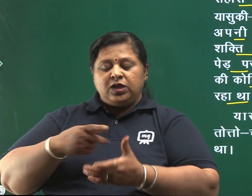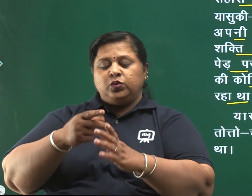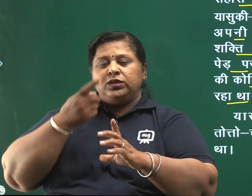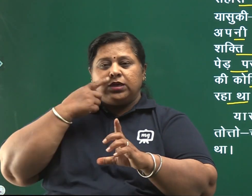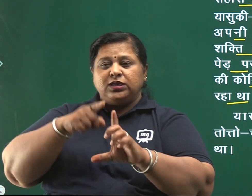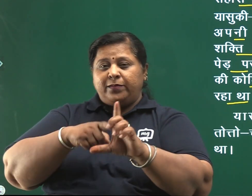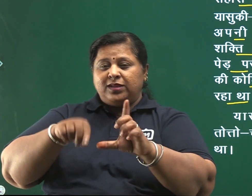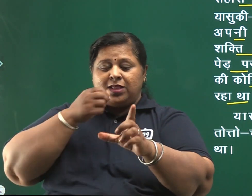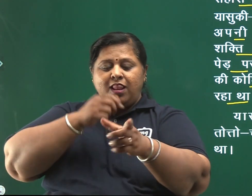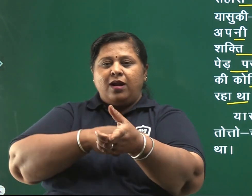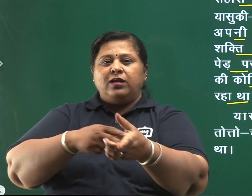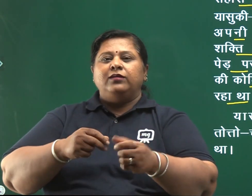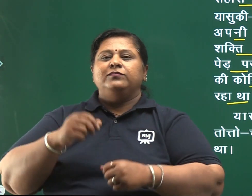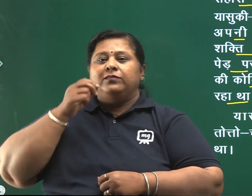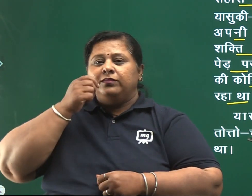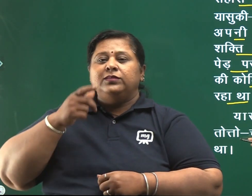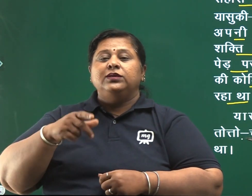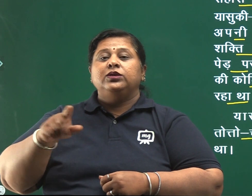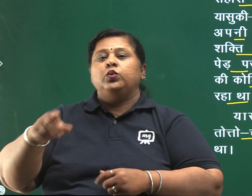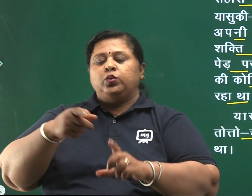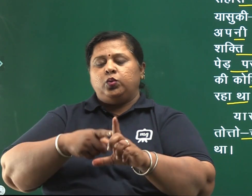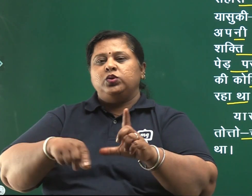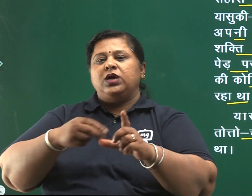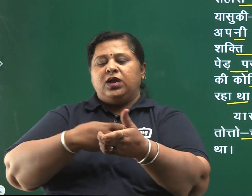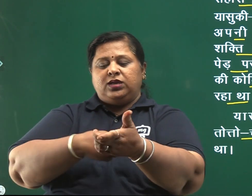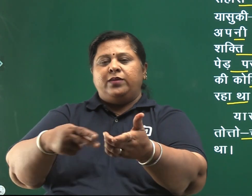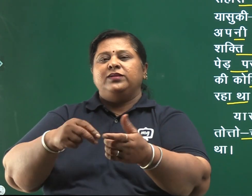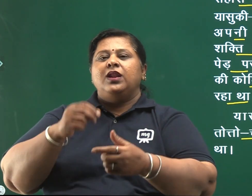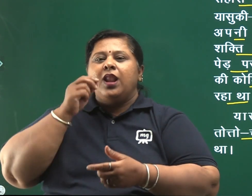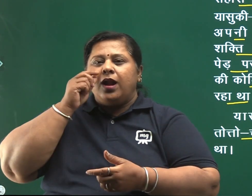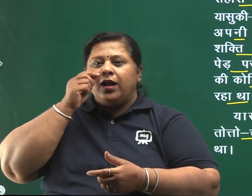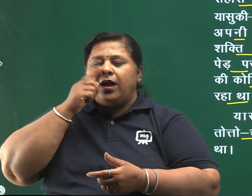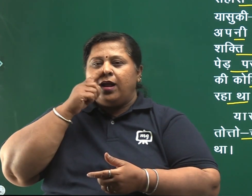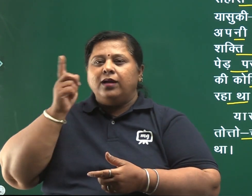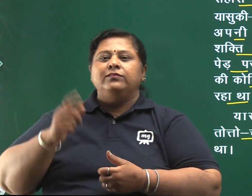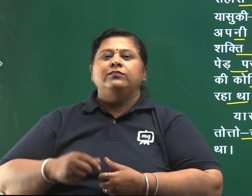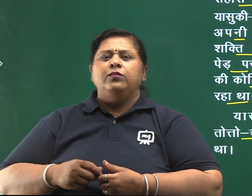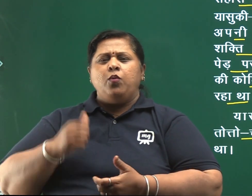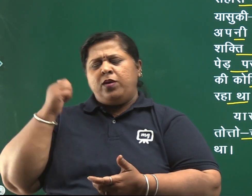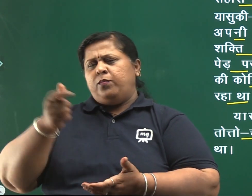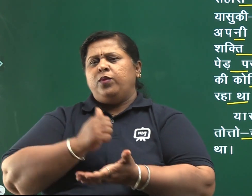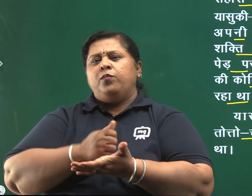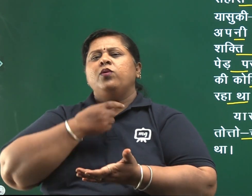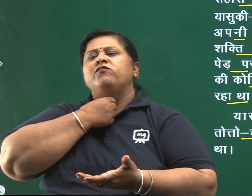यासुकी-चान को तोतोचान पर पूरा विश्वास था।